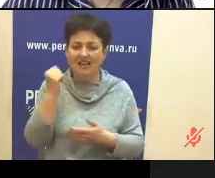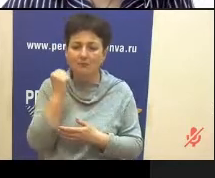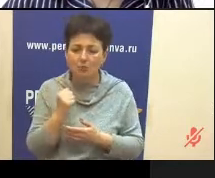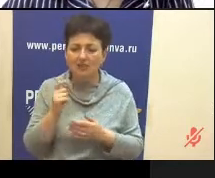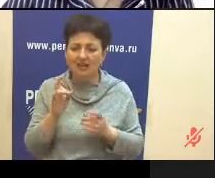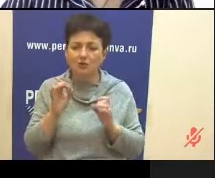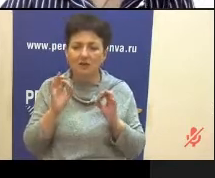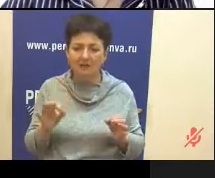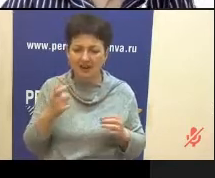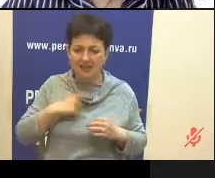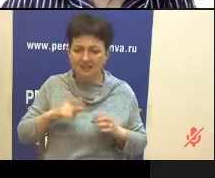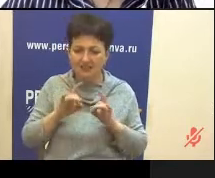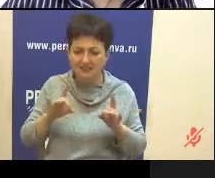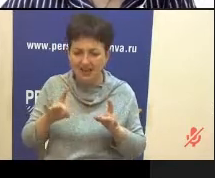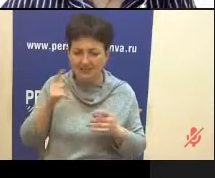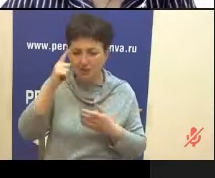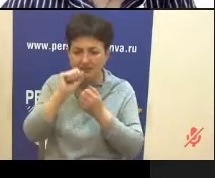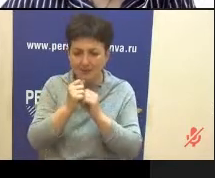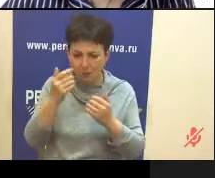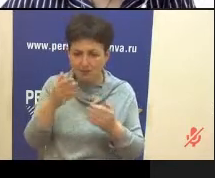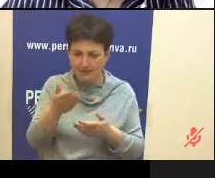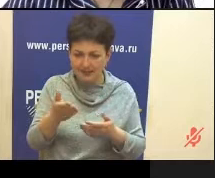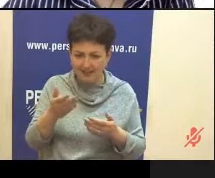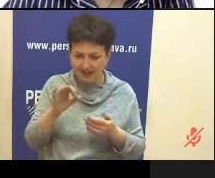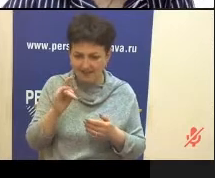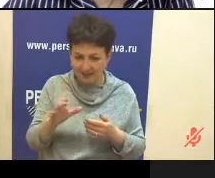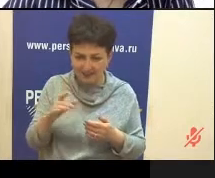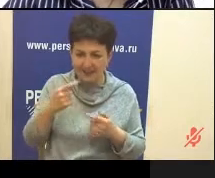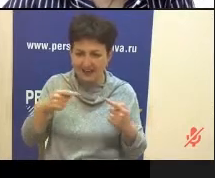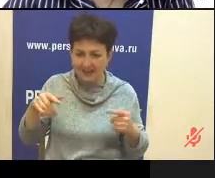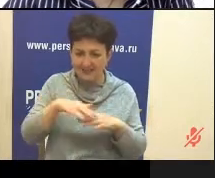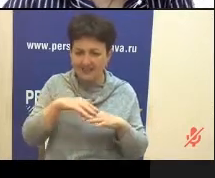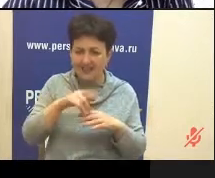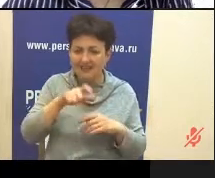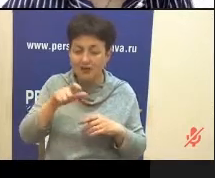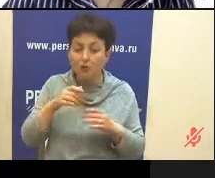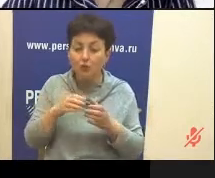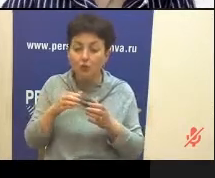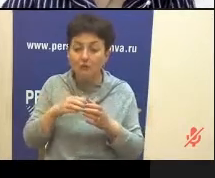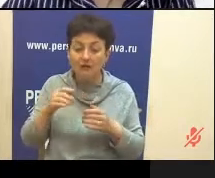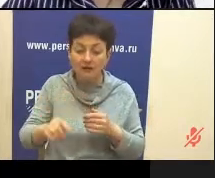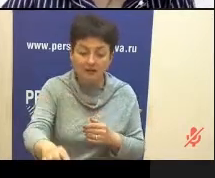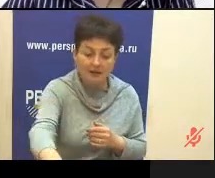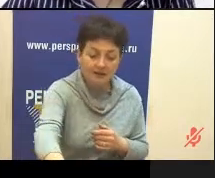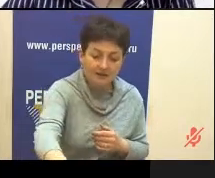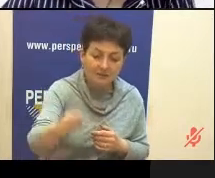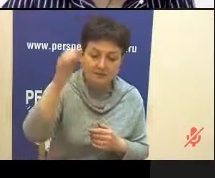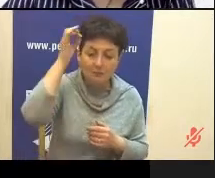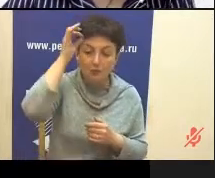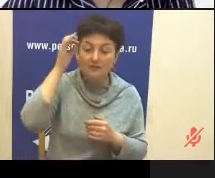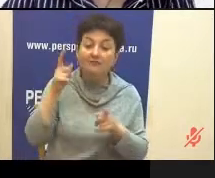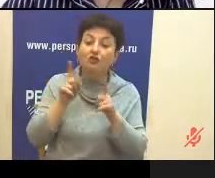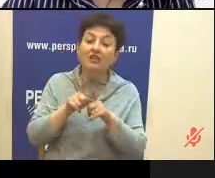вам правильно рассказать о себе и сделать себя запоминающимся среди разных целевых групп, помните о том,